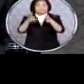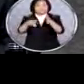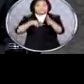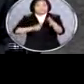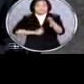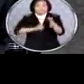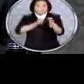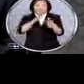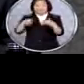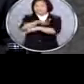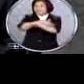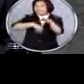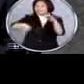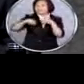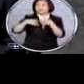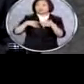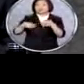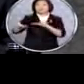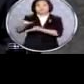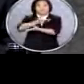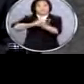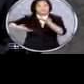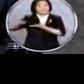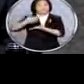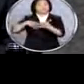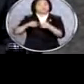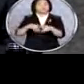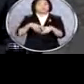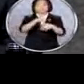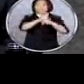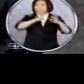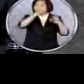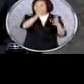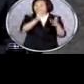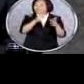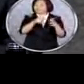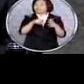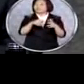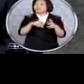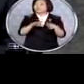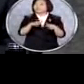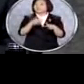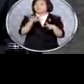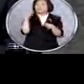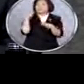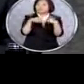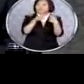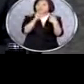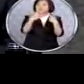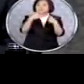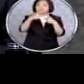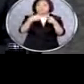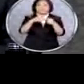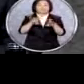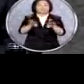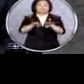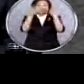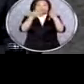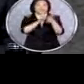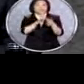够透过经贸的来往，那就是马总统在08年之后所开